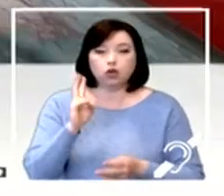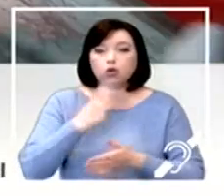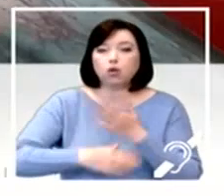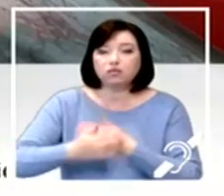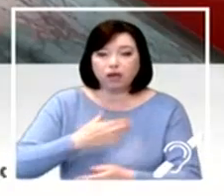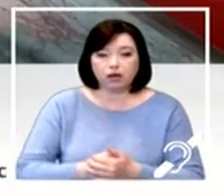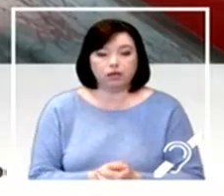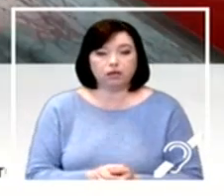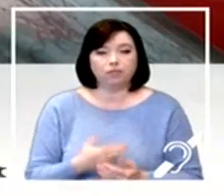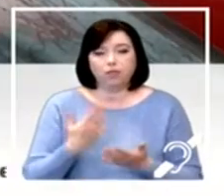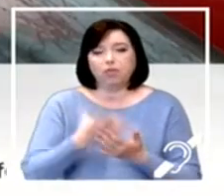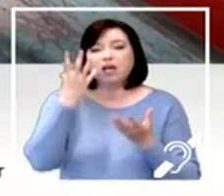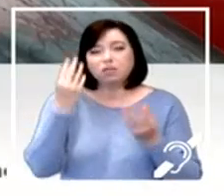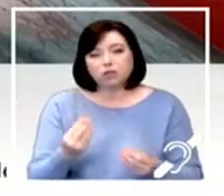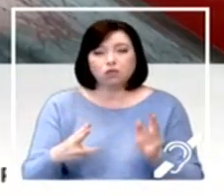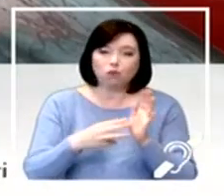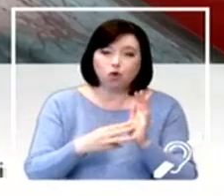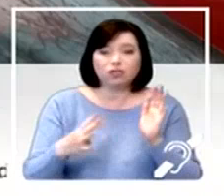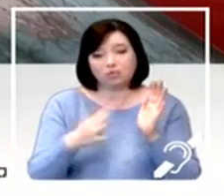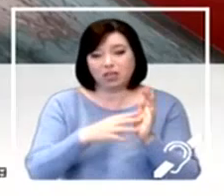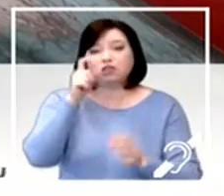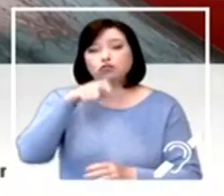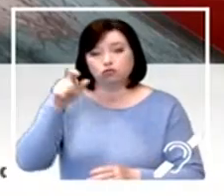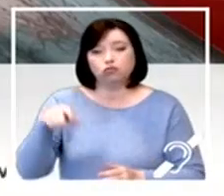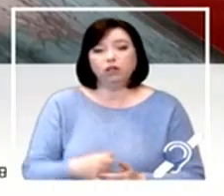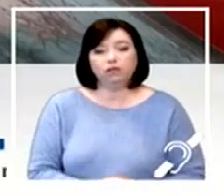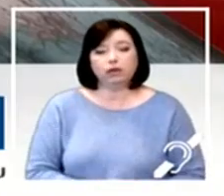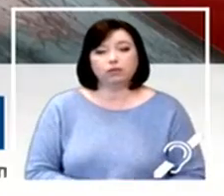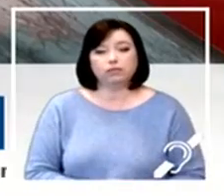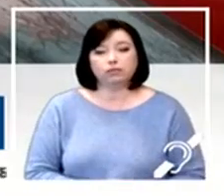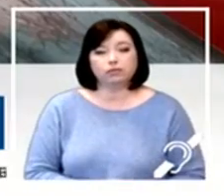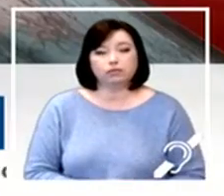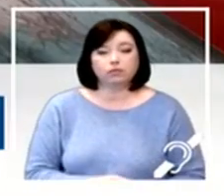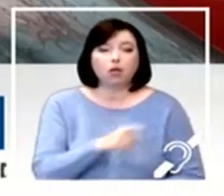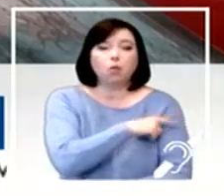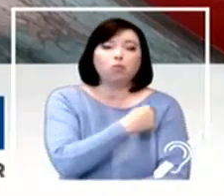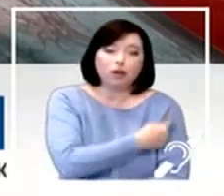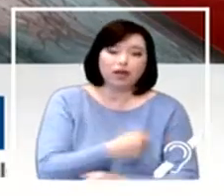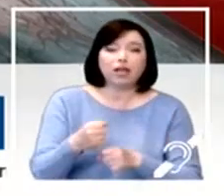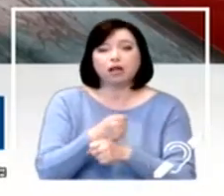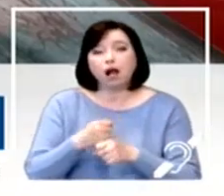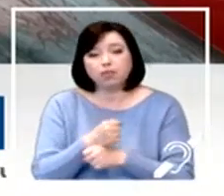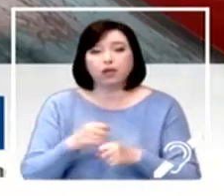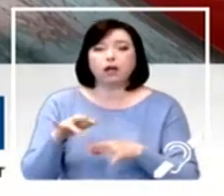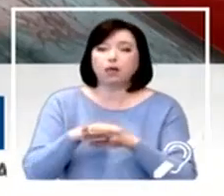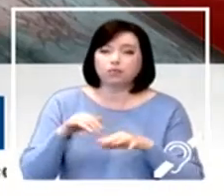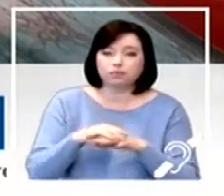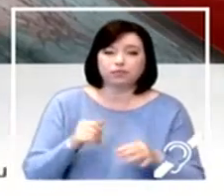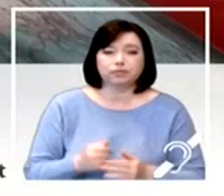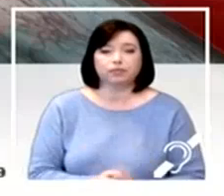invalizi. Zi undeva 8-9 oameni. Da. Policlinica, apteca, bolnița, la bazar, asta